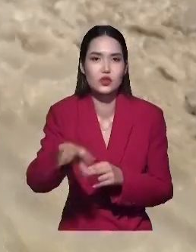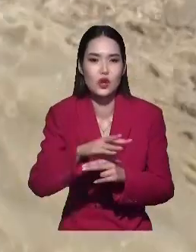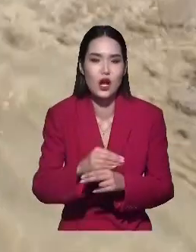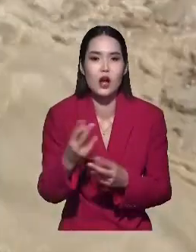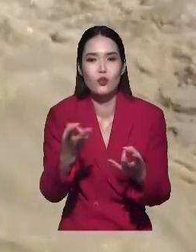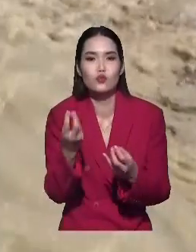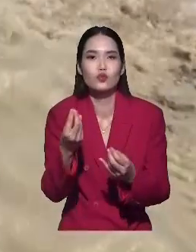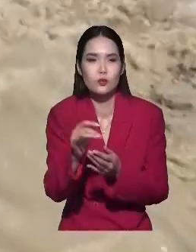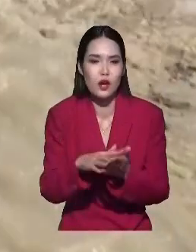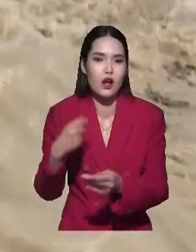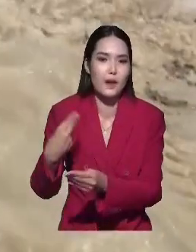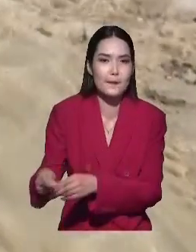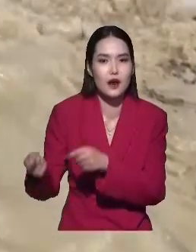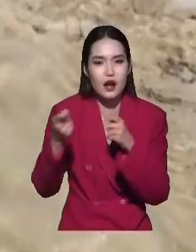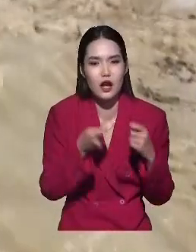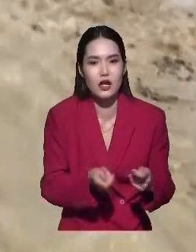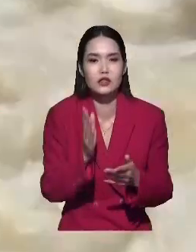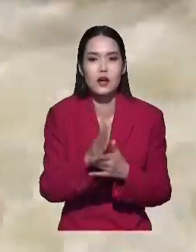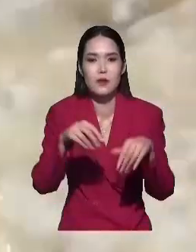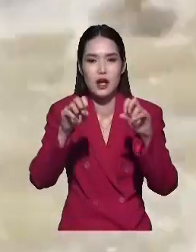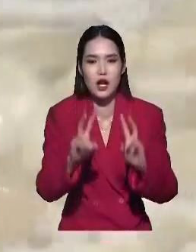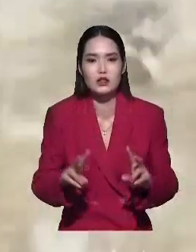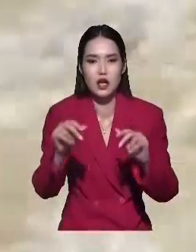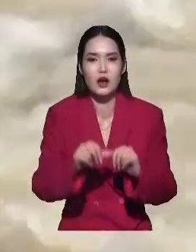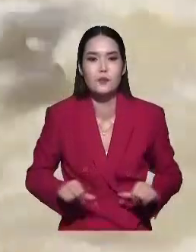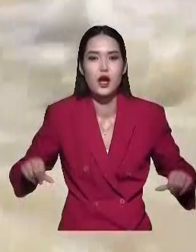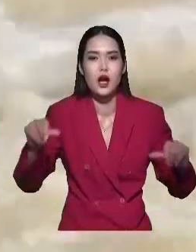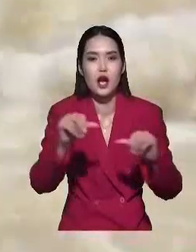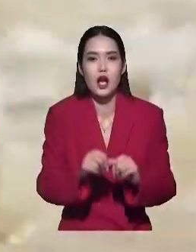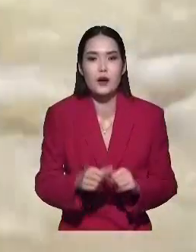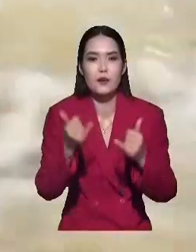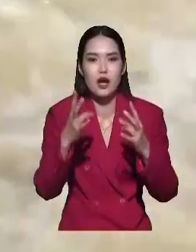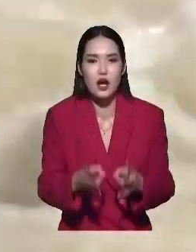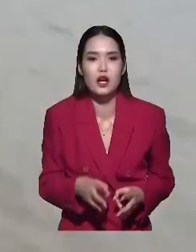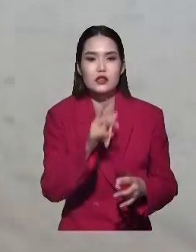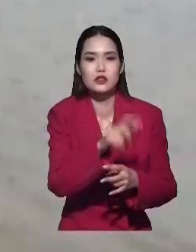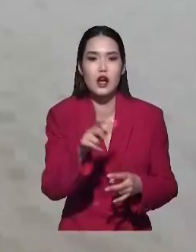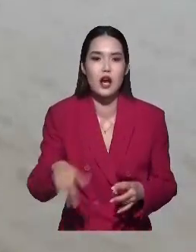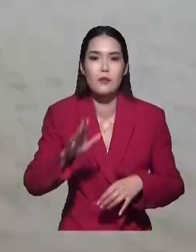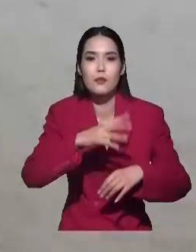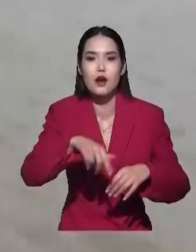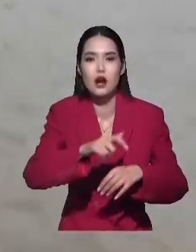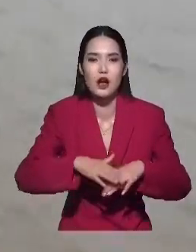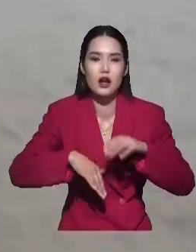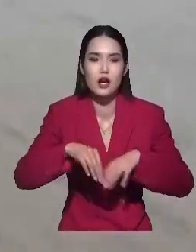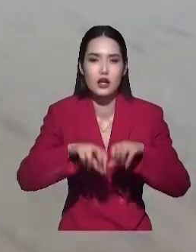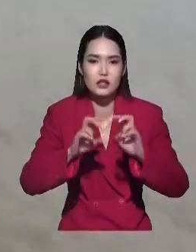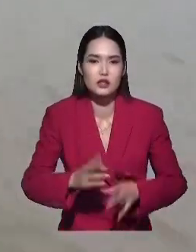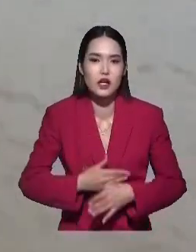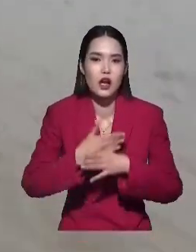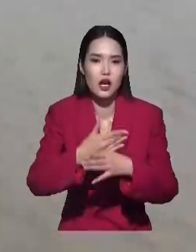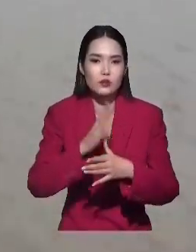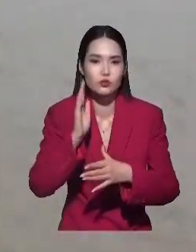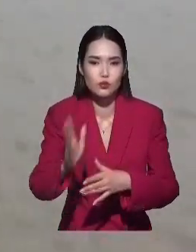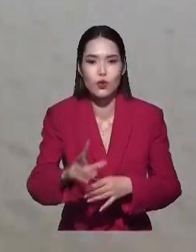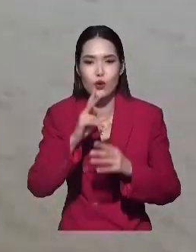боламыз. Шырылдаған елдің шығынын арнайы комиссия есептеуге кірісті. Президент тасқынға тап болған барлық адамға көмек көрсетілетінін айтқан еді.